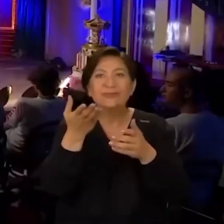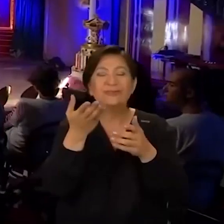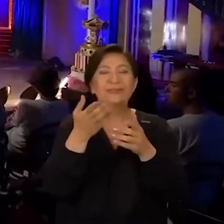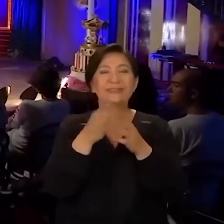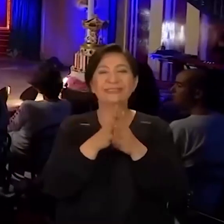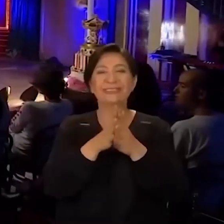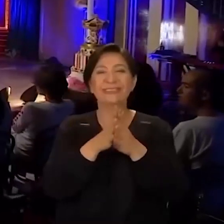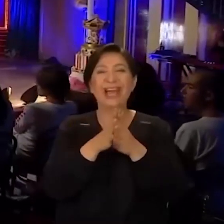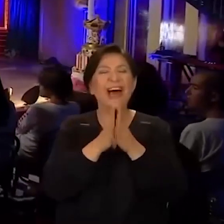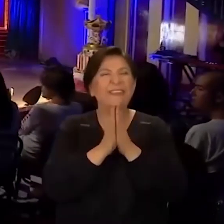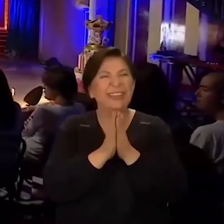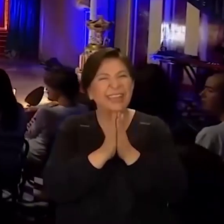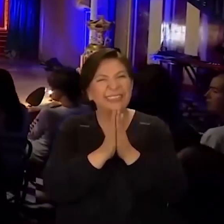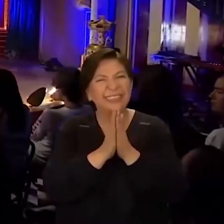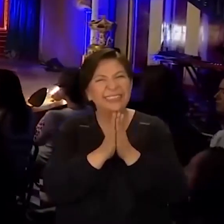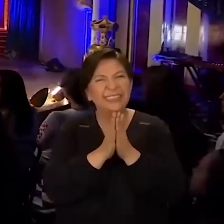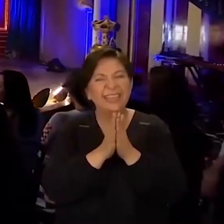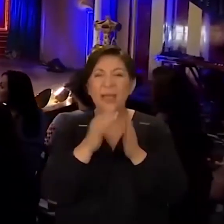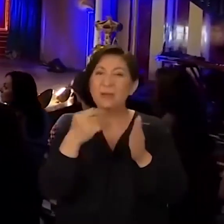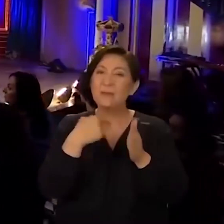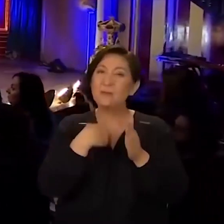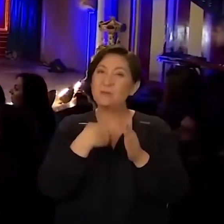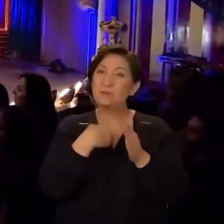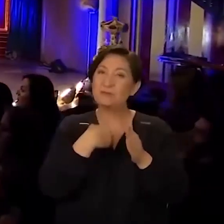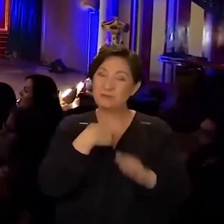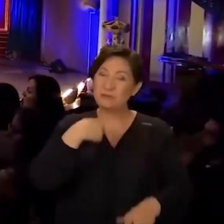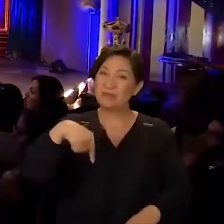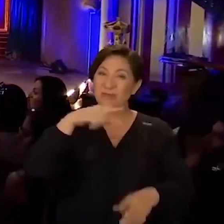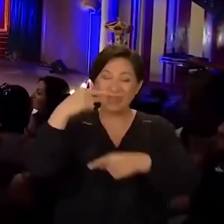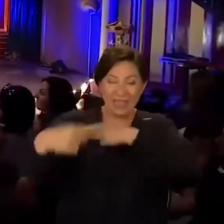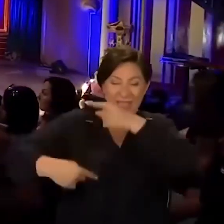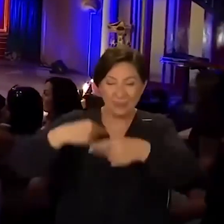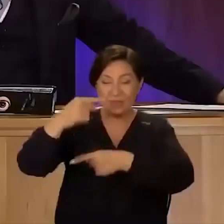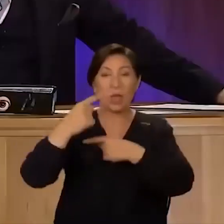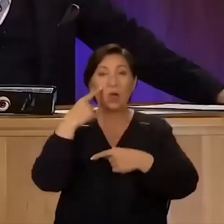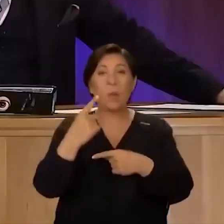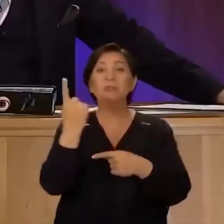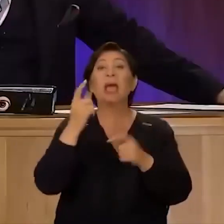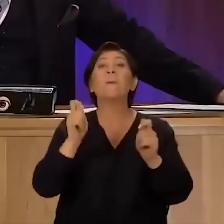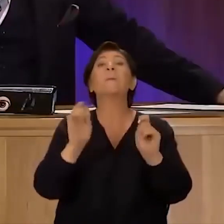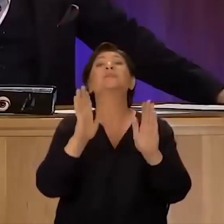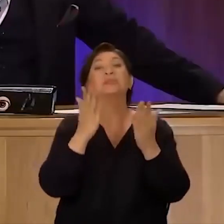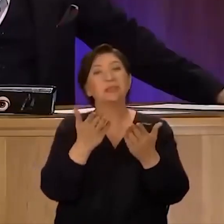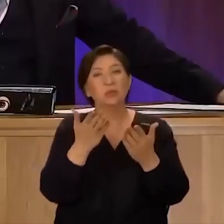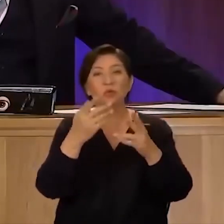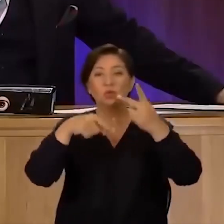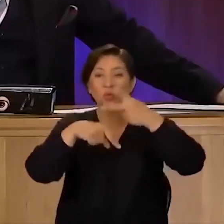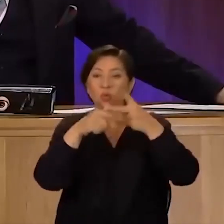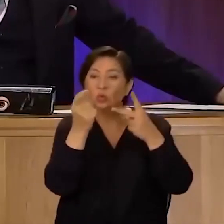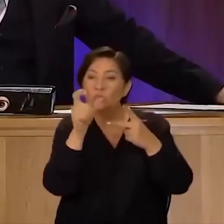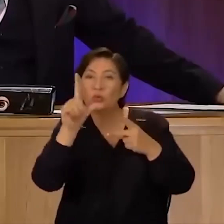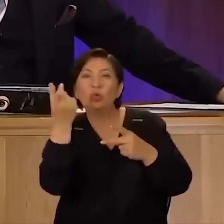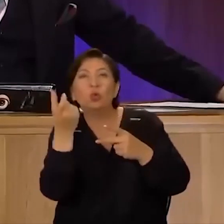şimdi dakika Affedersin Yani bir Bizim gelenek göreneği mize bir şey yapamaz mıydınız